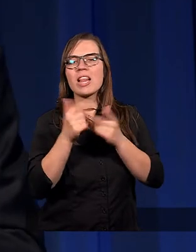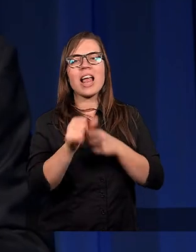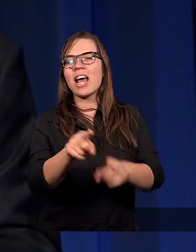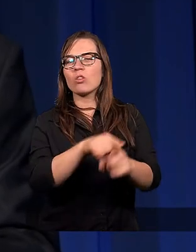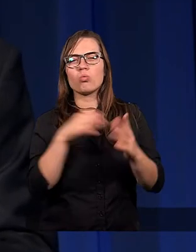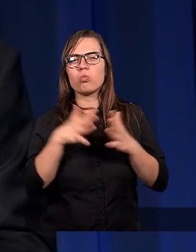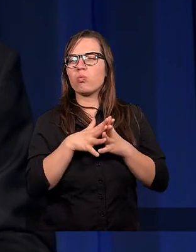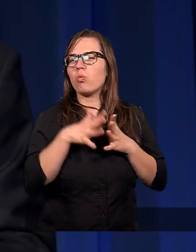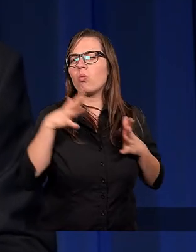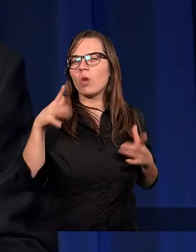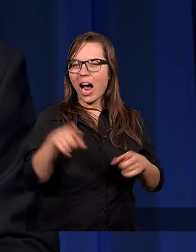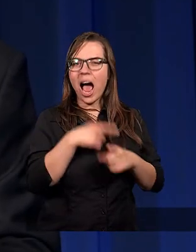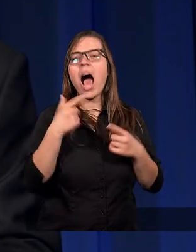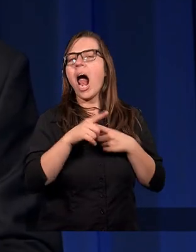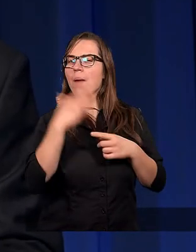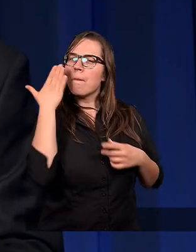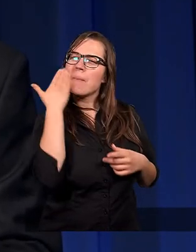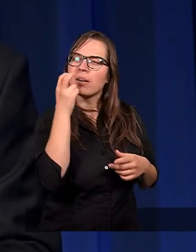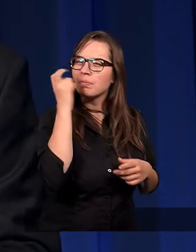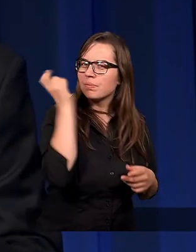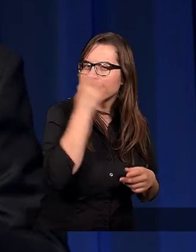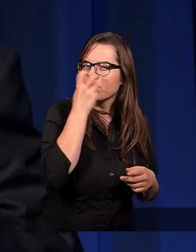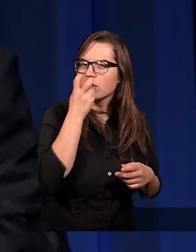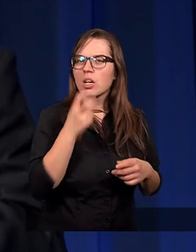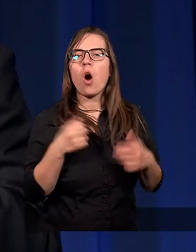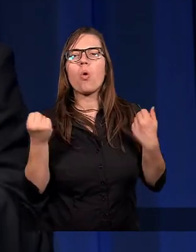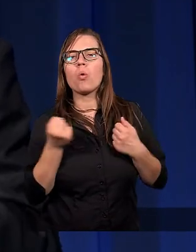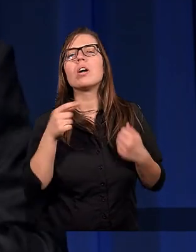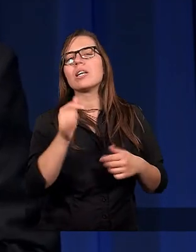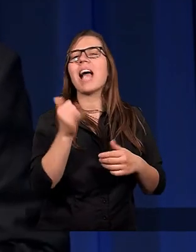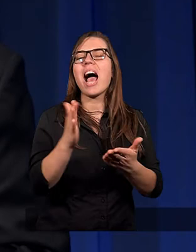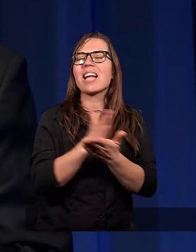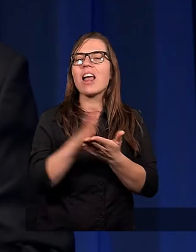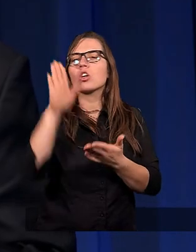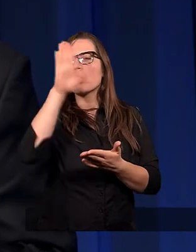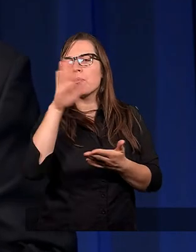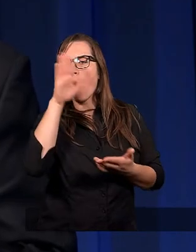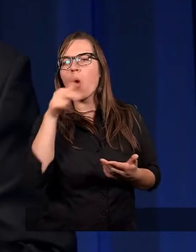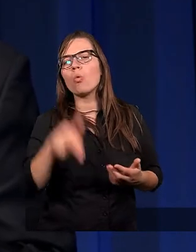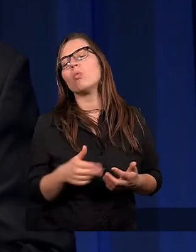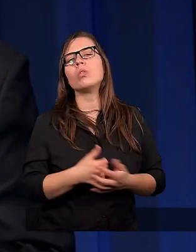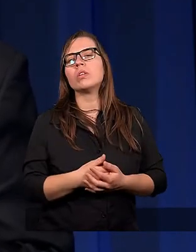długa, ale naprawdę bardzo ciekawa lektura, która pokazuje, jak bardzo zależy Bogu.